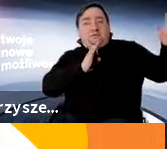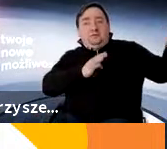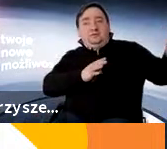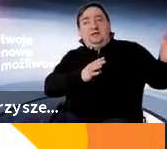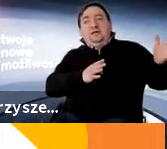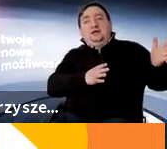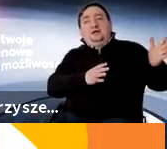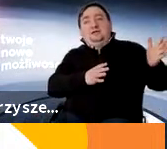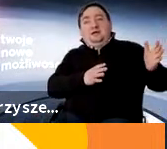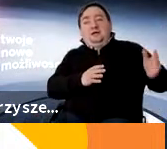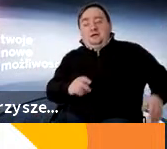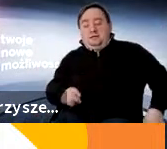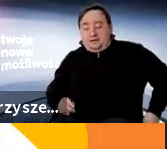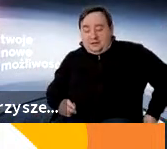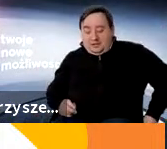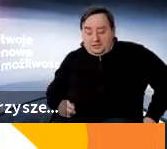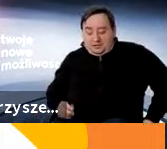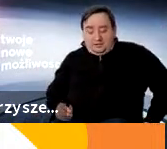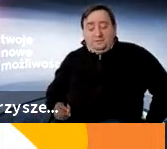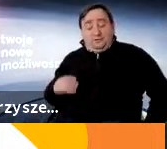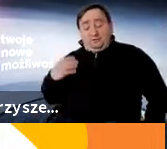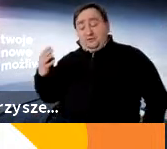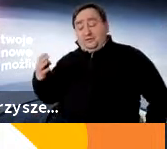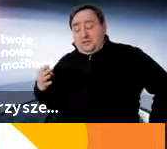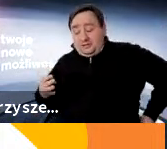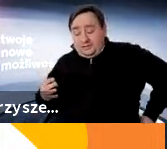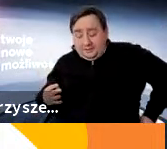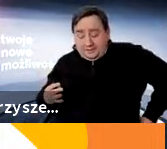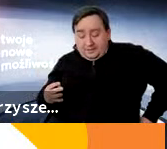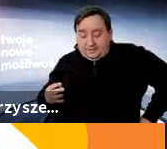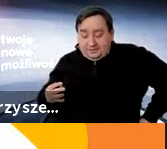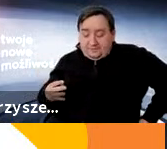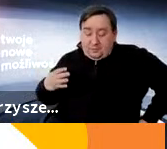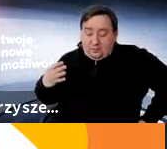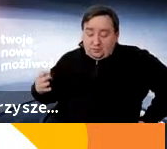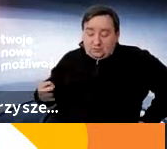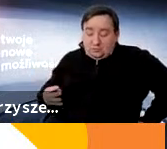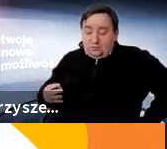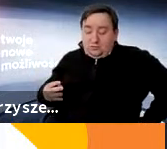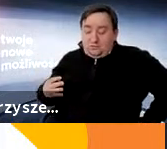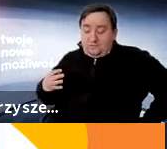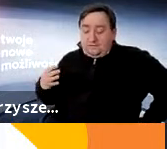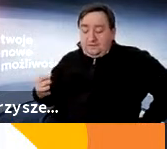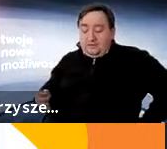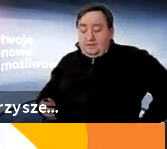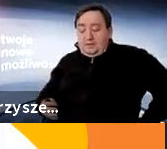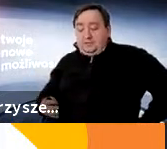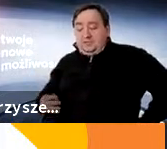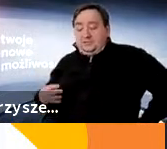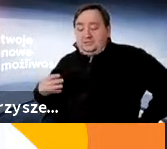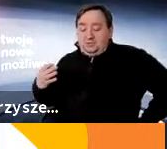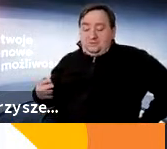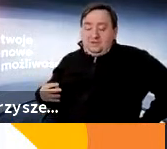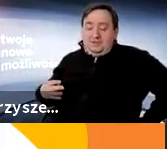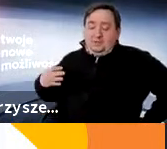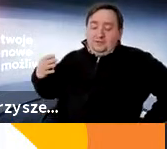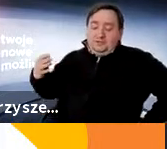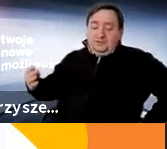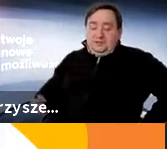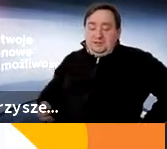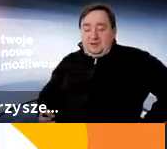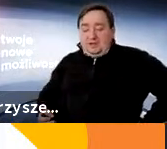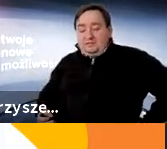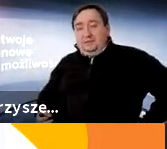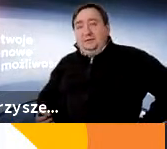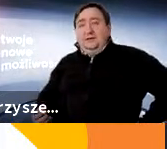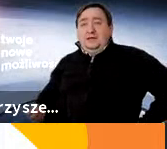od wchodzenia na rynek, od wchodzenia wyboru studiów przez studiowanie po wejście